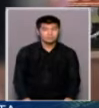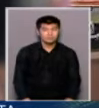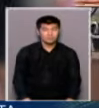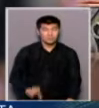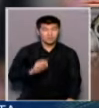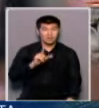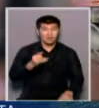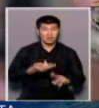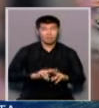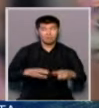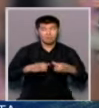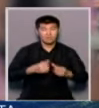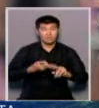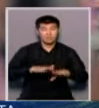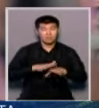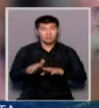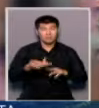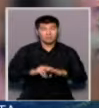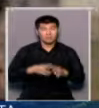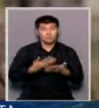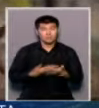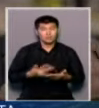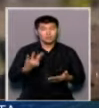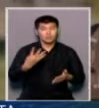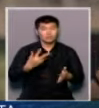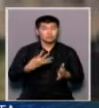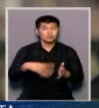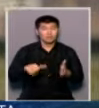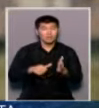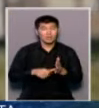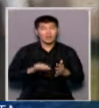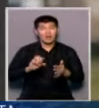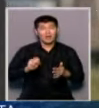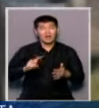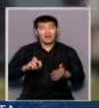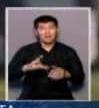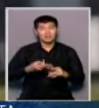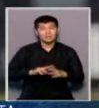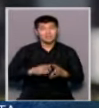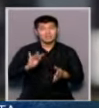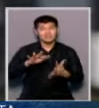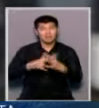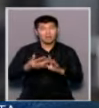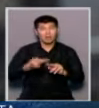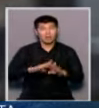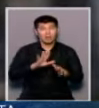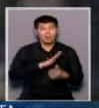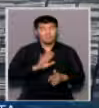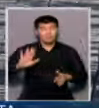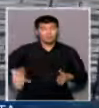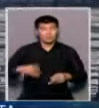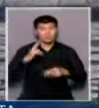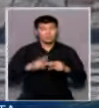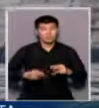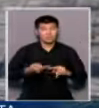Абат Кенжегалиев родился 20 января 1942 года в селе имени Хамита Иргалиева из Атайского района. После